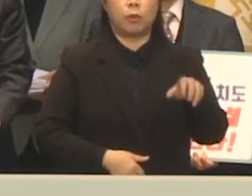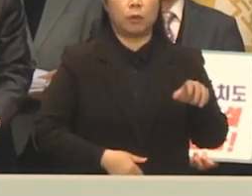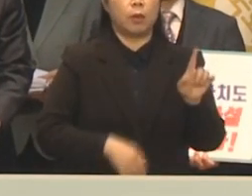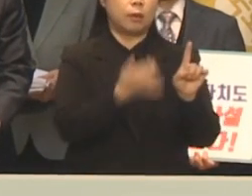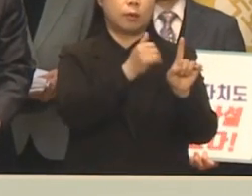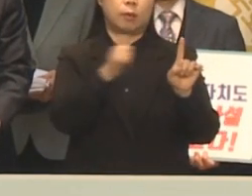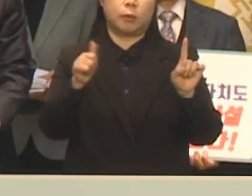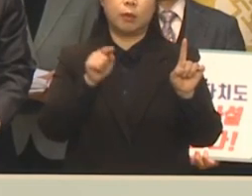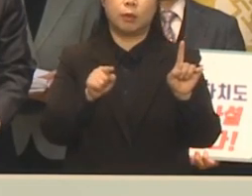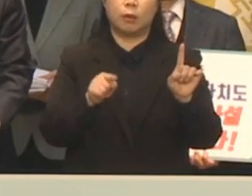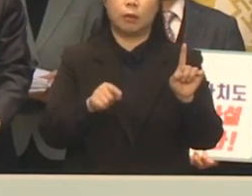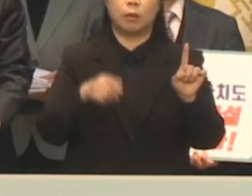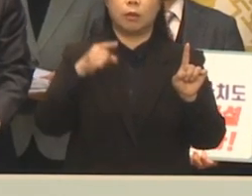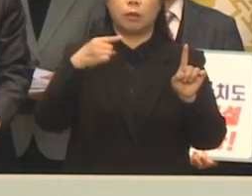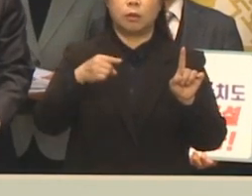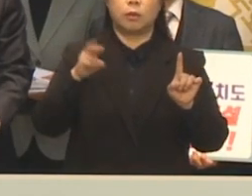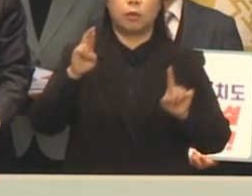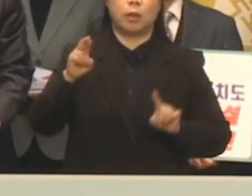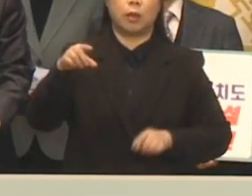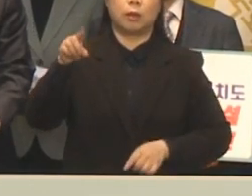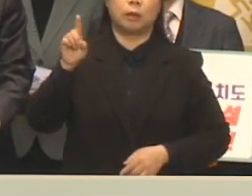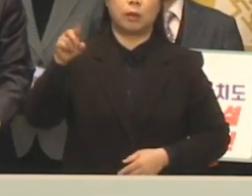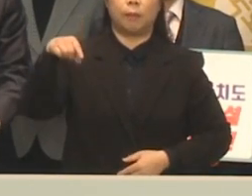1인당 GRDP가